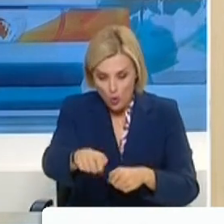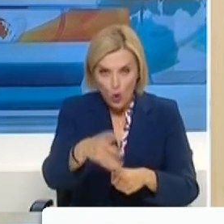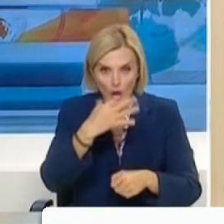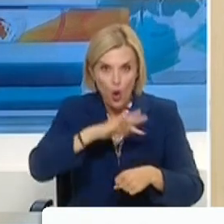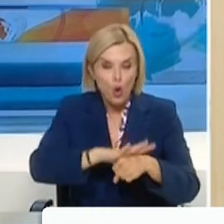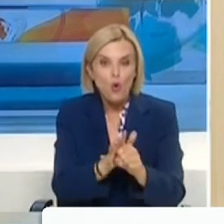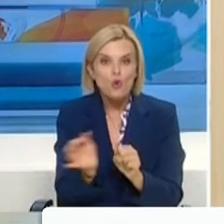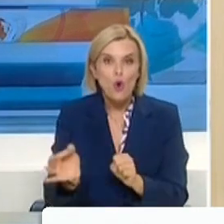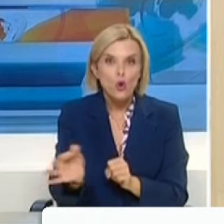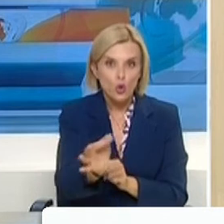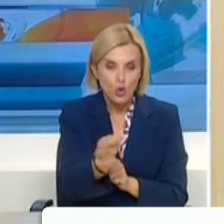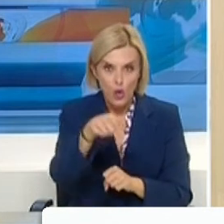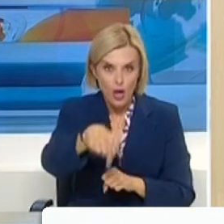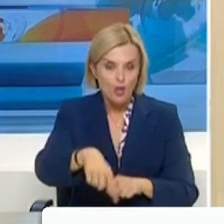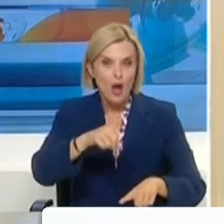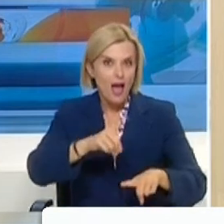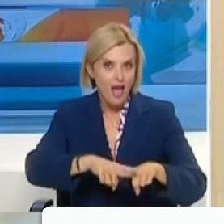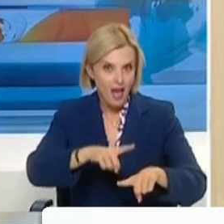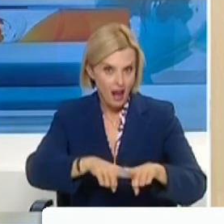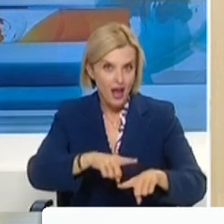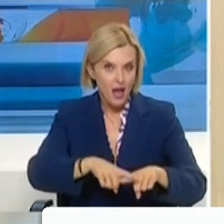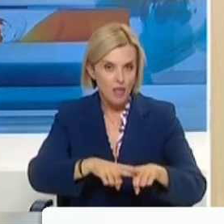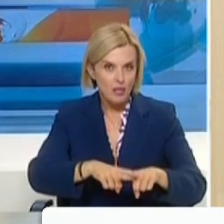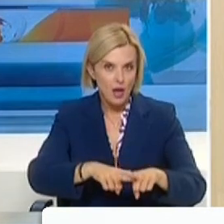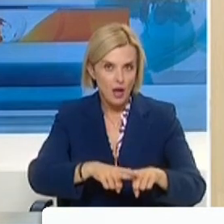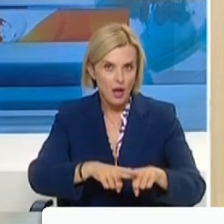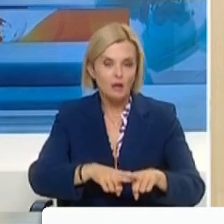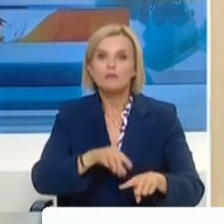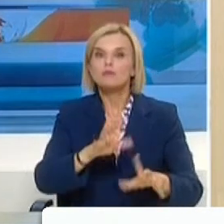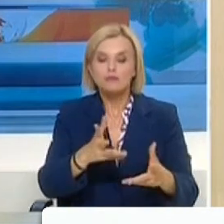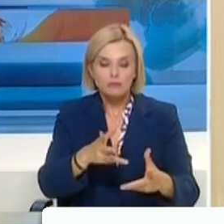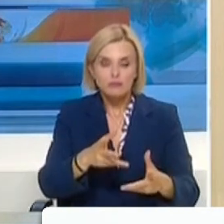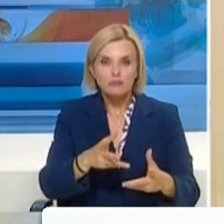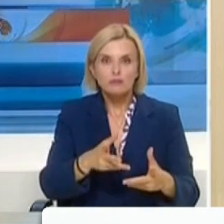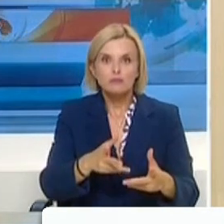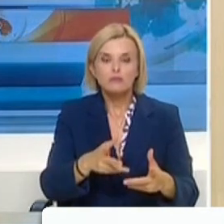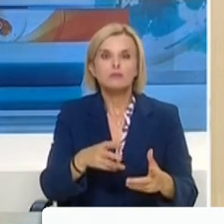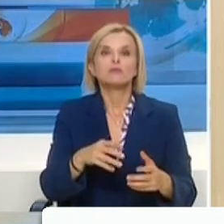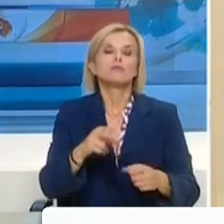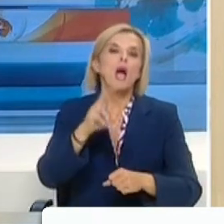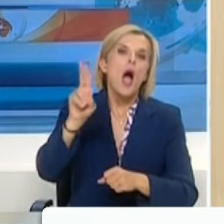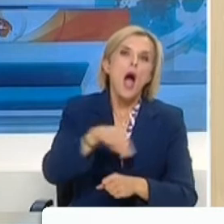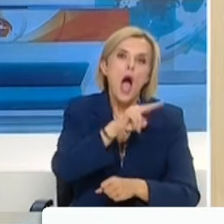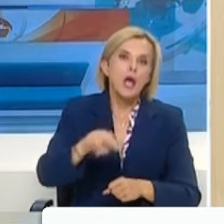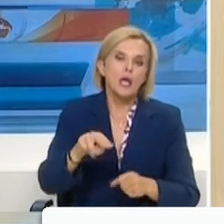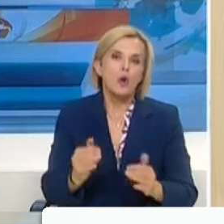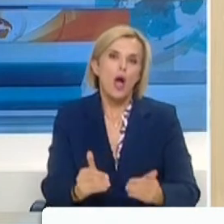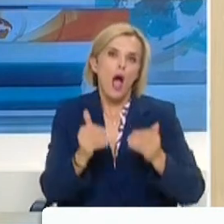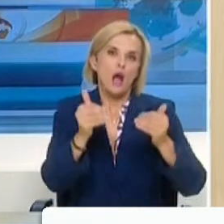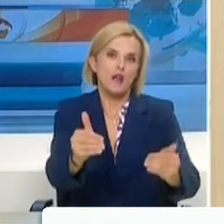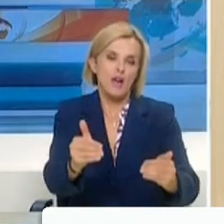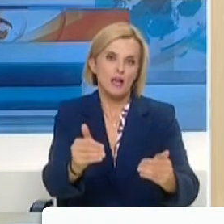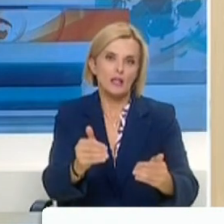πανδημίας, τα νοσοκομεία της χώρας μας είχαν αναστείλει τη λειτουργία των προγραμματισμένων τακτικών χειρουργείων